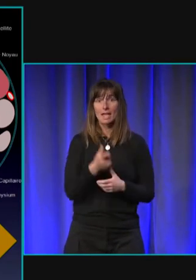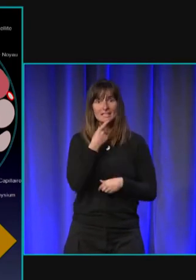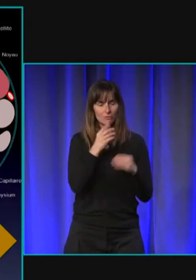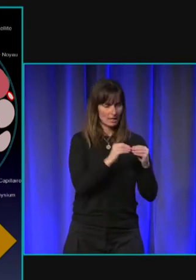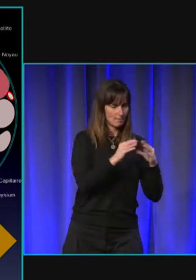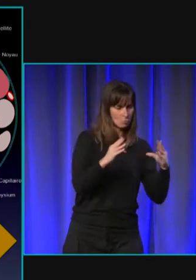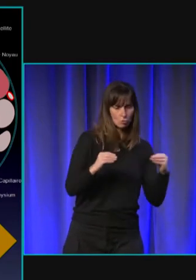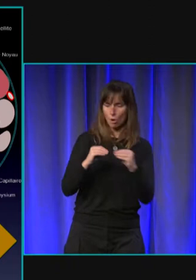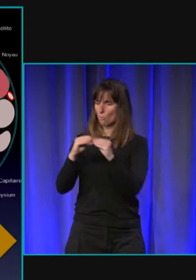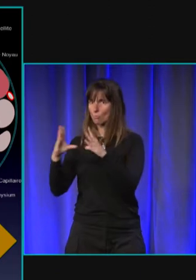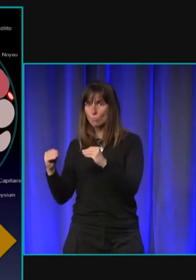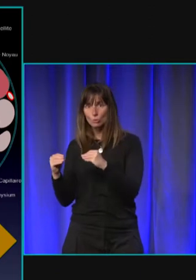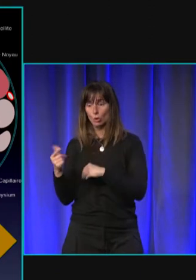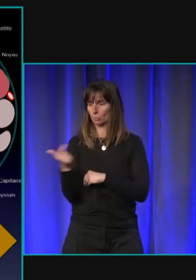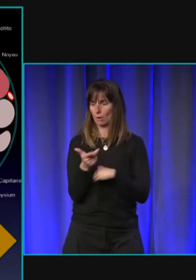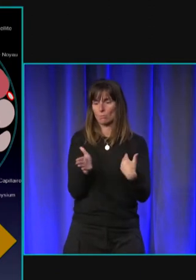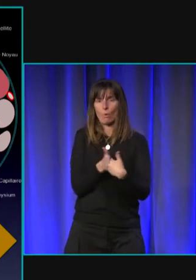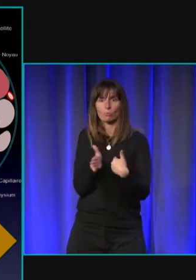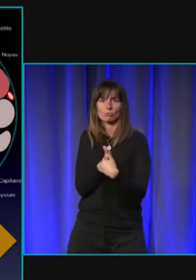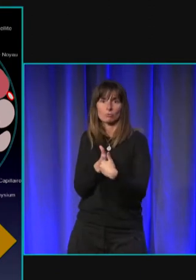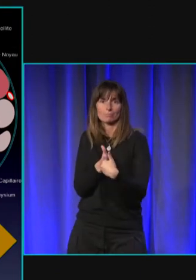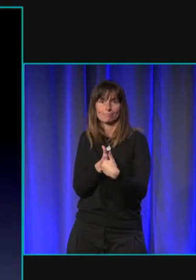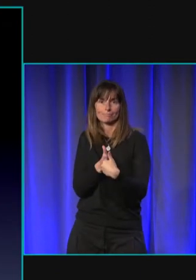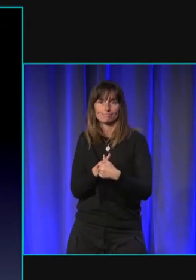est semblable entre les deux populations.